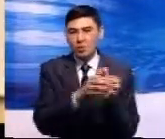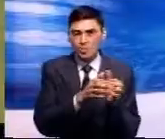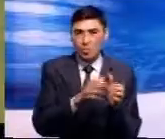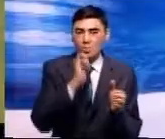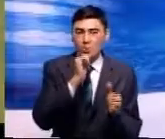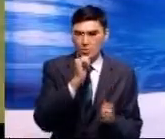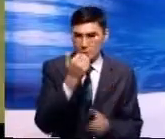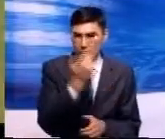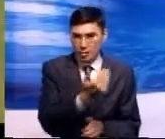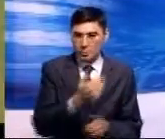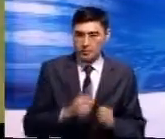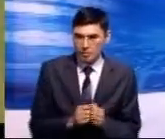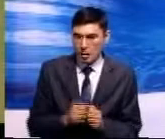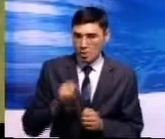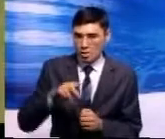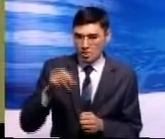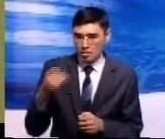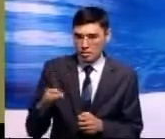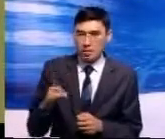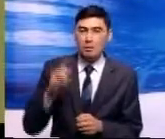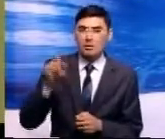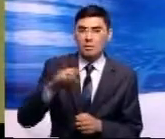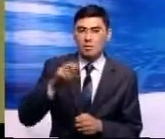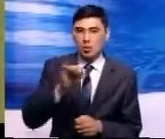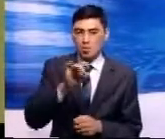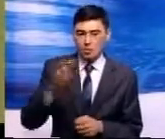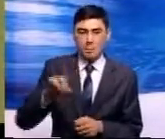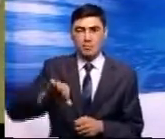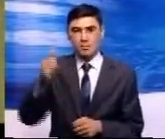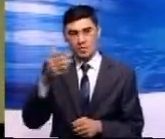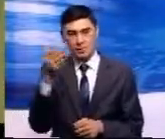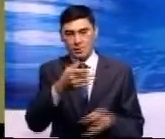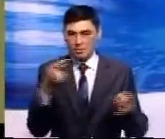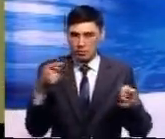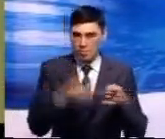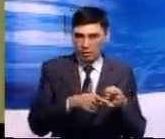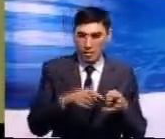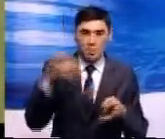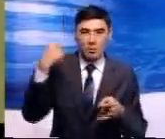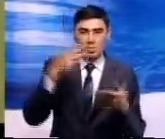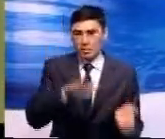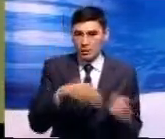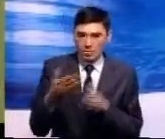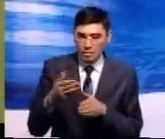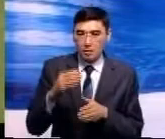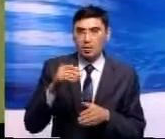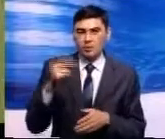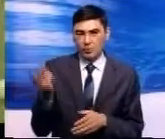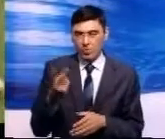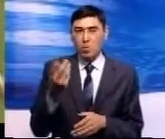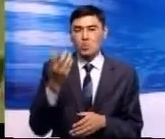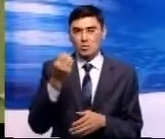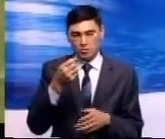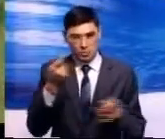первом тайме счет открыл алтаец Даурен Кайкибазов. После перерыва наши земляки Бауржан Танибергенов и Алексей Мальцев забили в ворота соперников еще